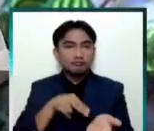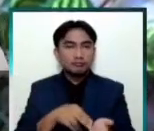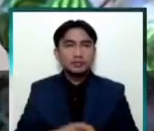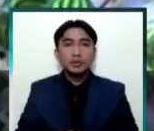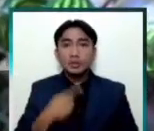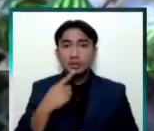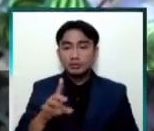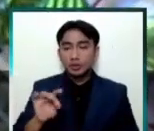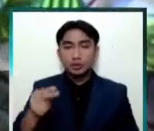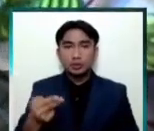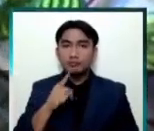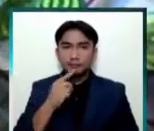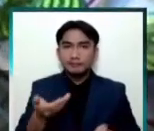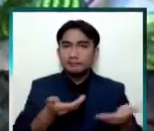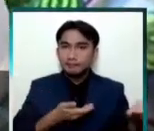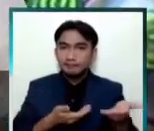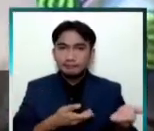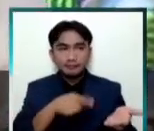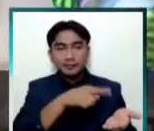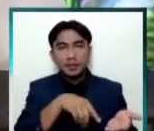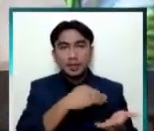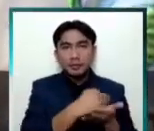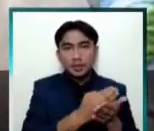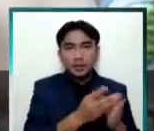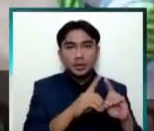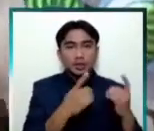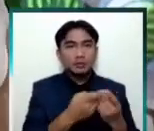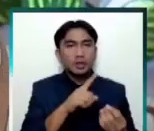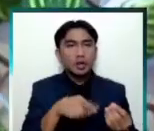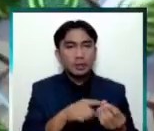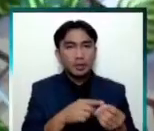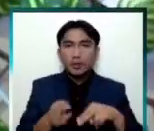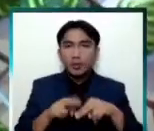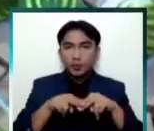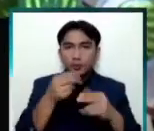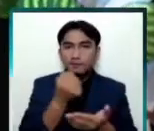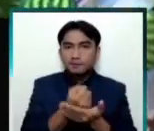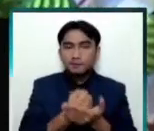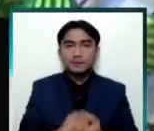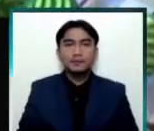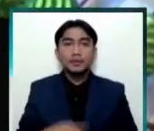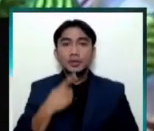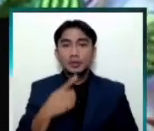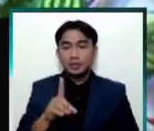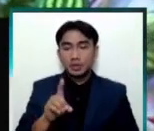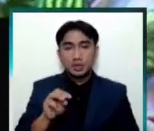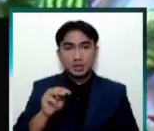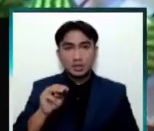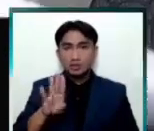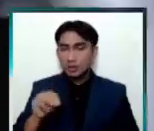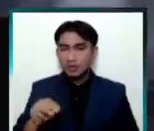na nakikipag-ugnayan na sila sa budget department kaugnay sa karagdagang pondo. Sabi ng DBM, kapag naayos sa mga